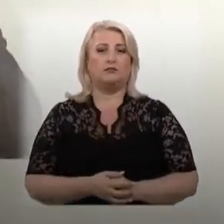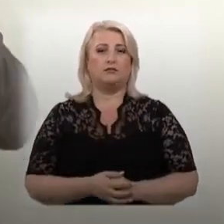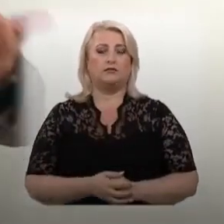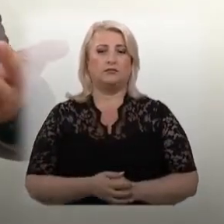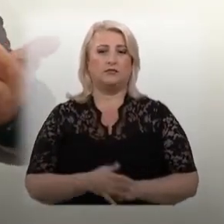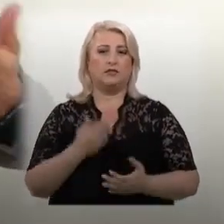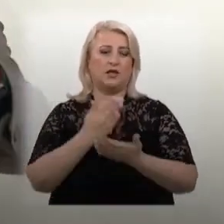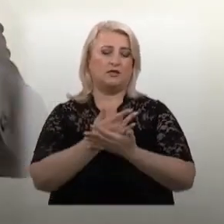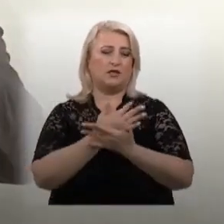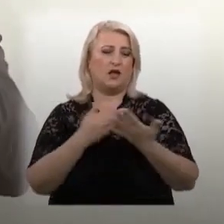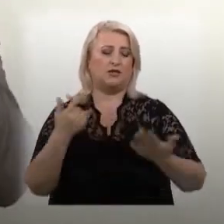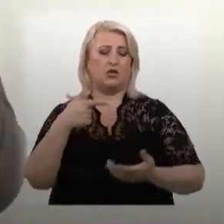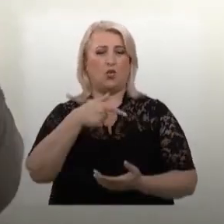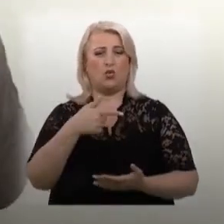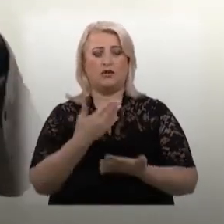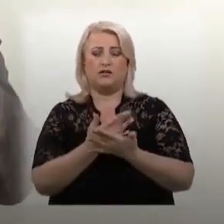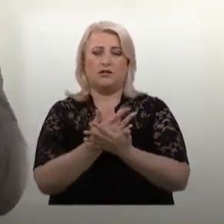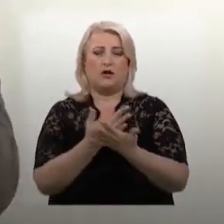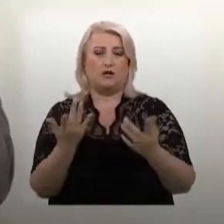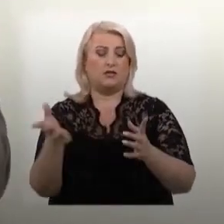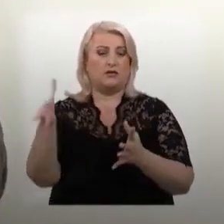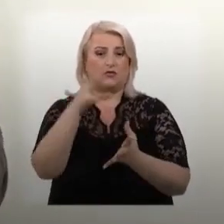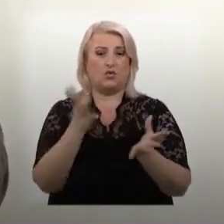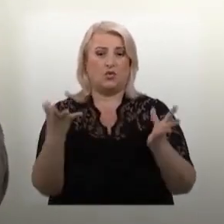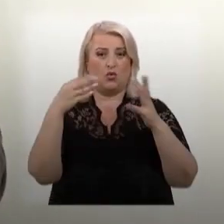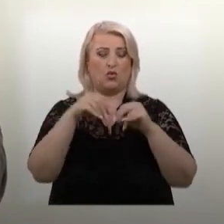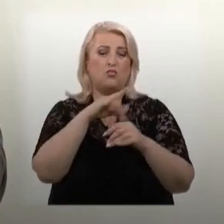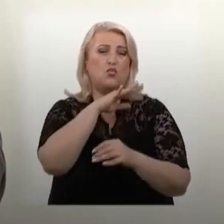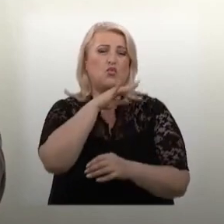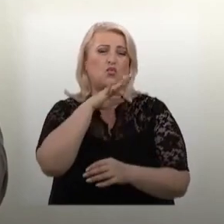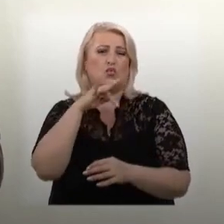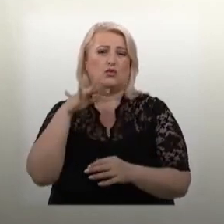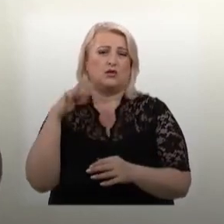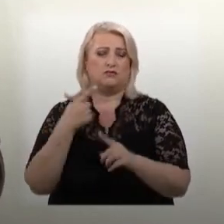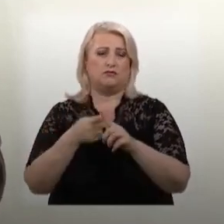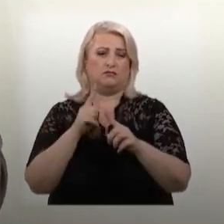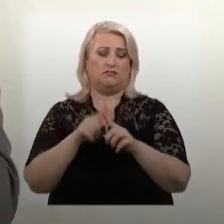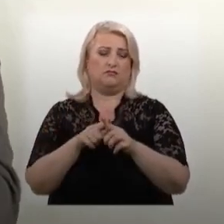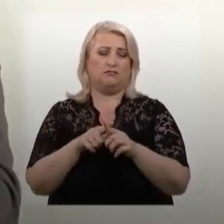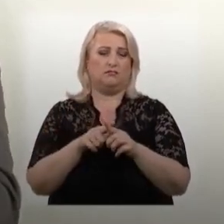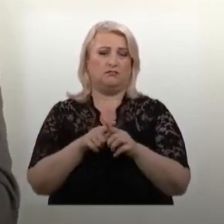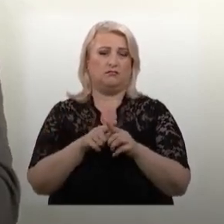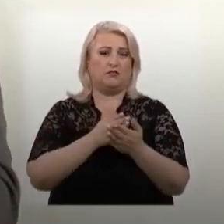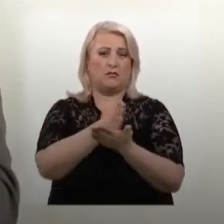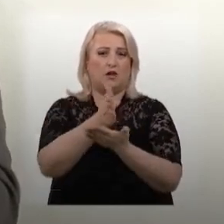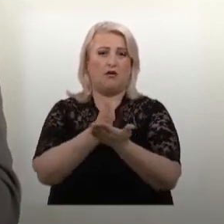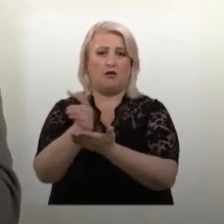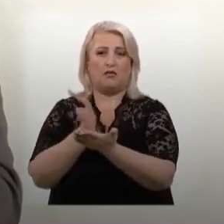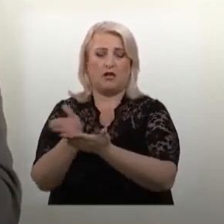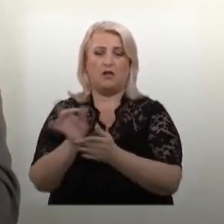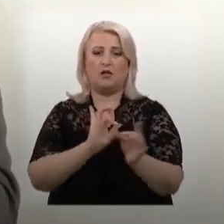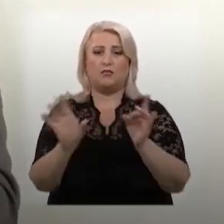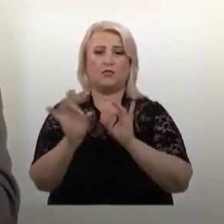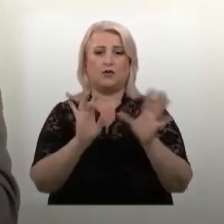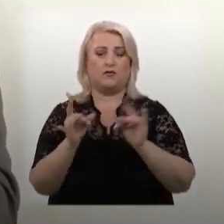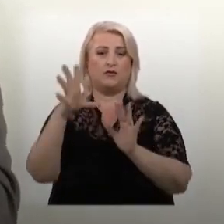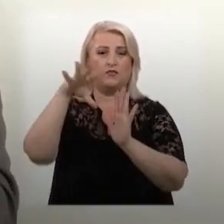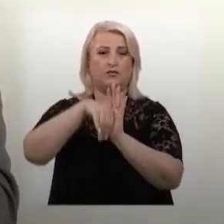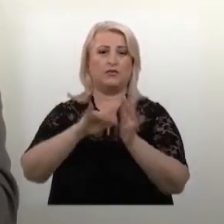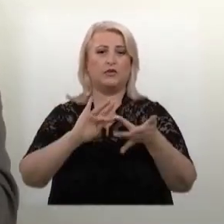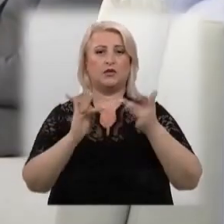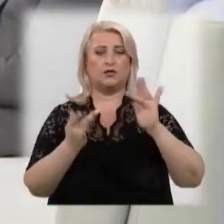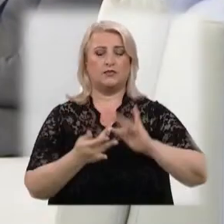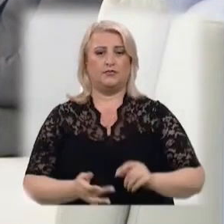avem a marca inregistrata le fac parte din multitudinea de atinge sau de canale a marketingul digital bun